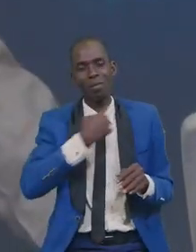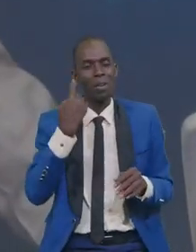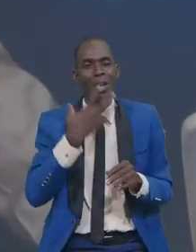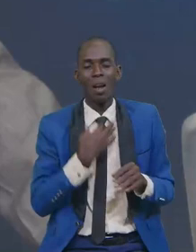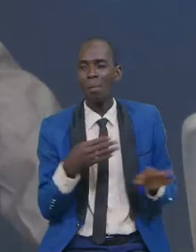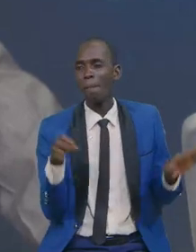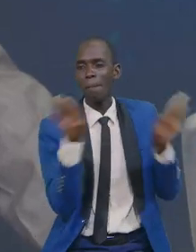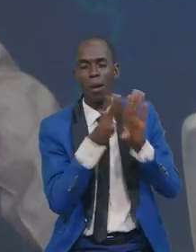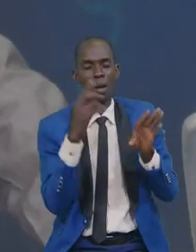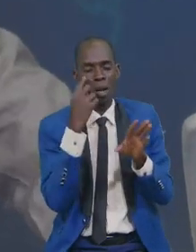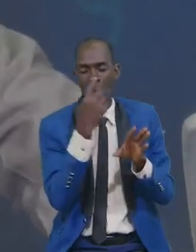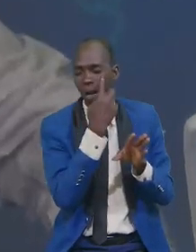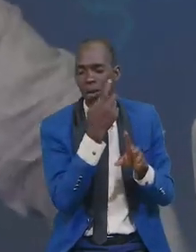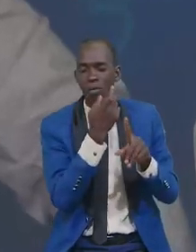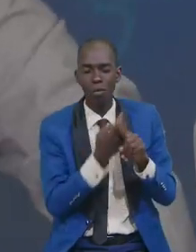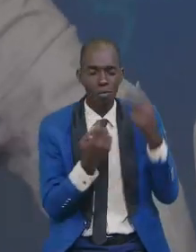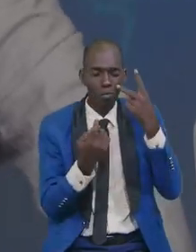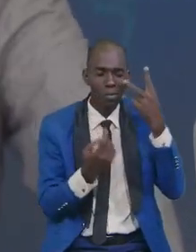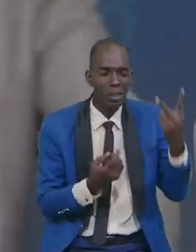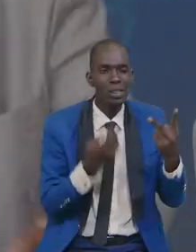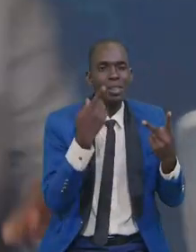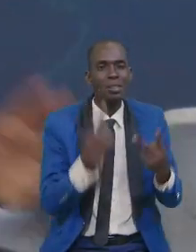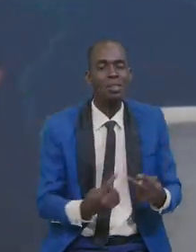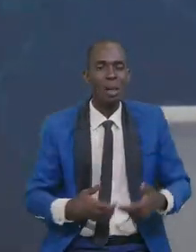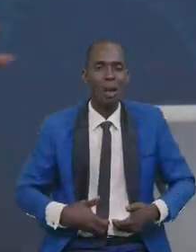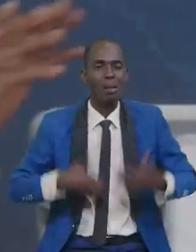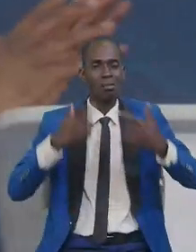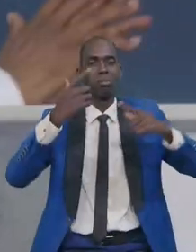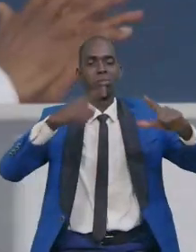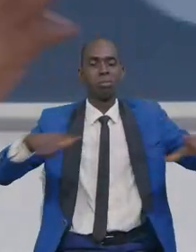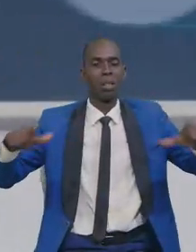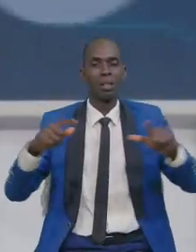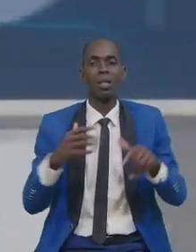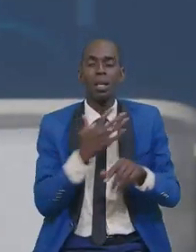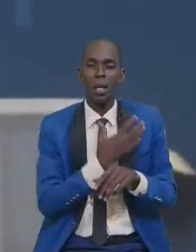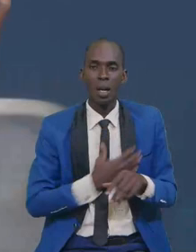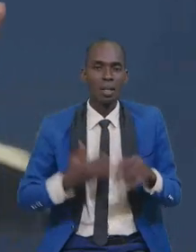Et qui bloquent tu bloques tes oreilles aux voix colériques qui te parlaient.